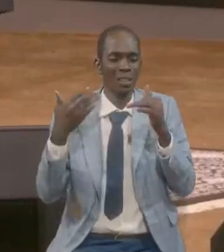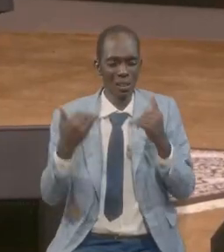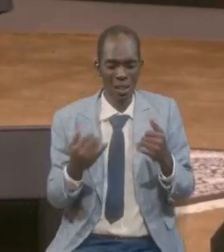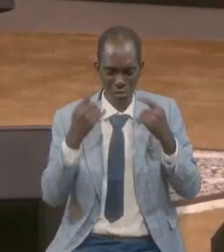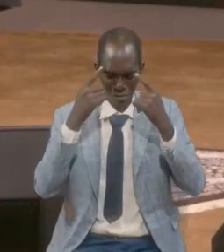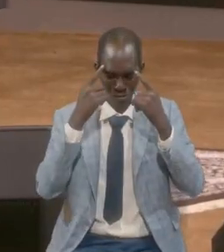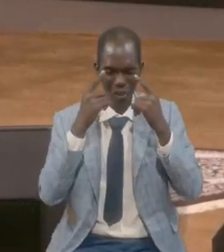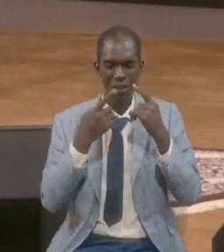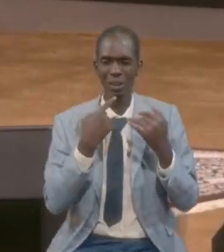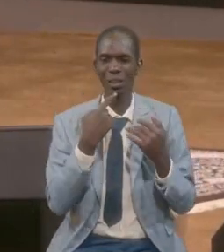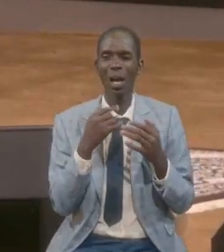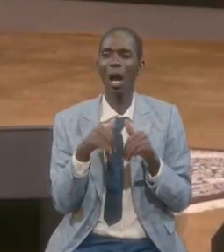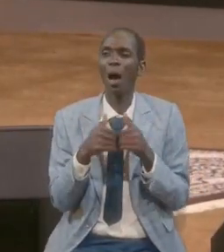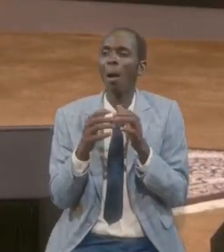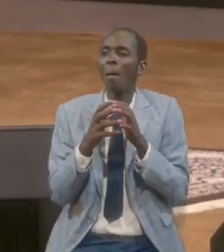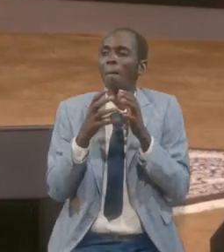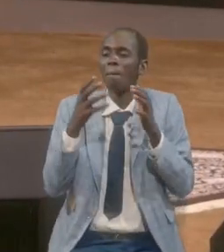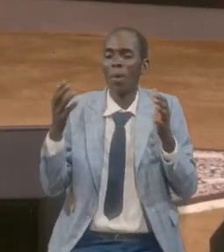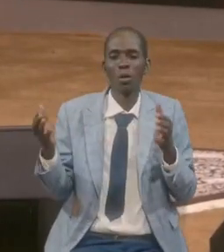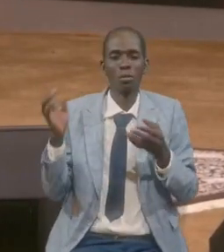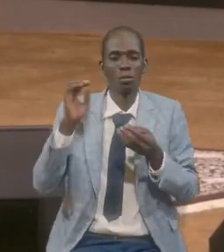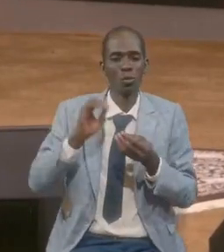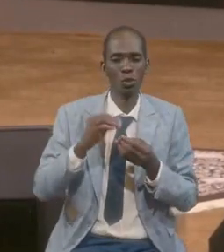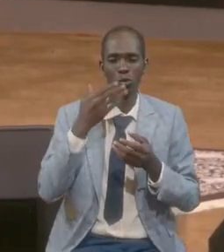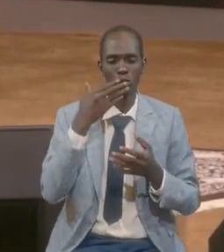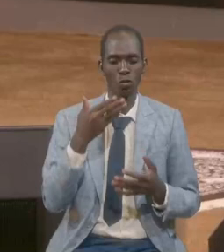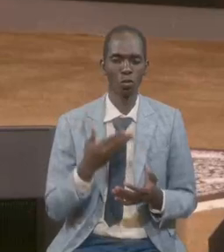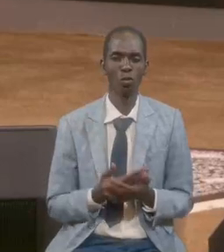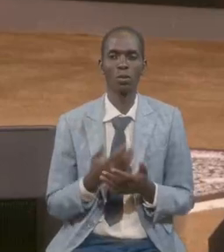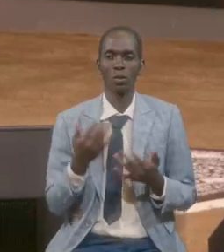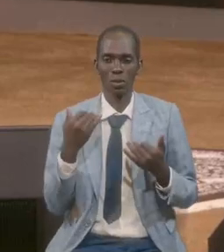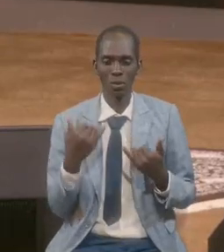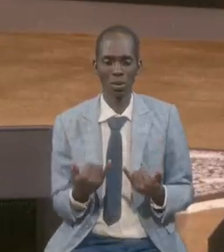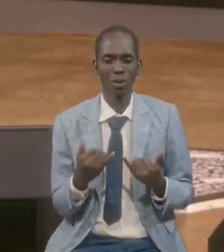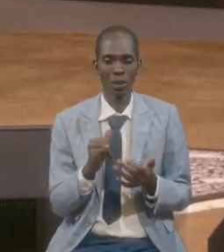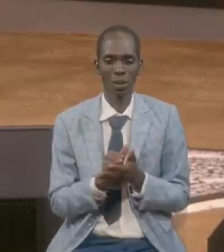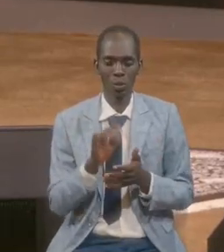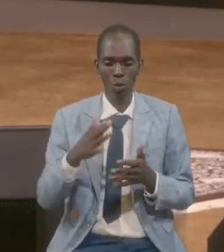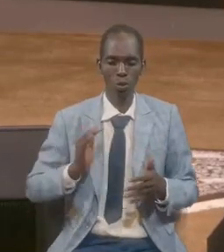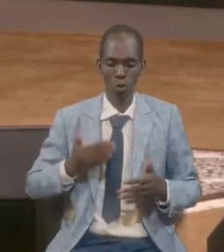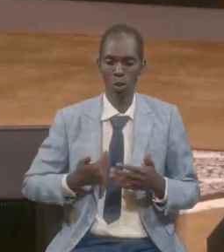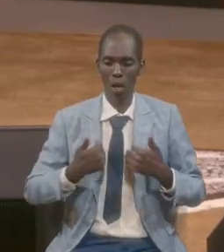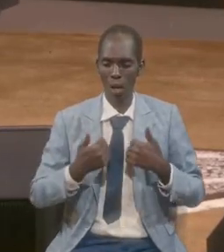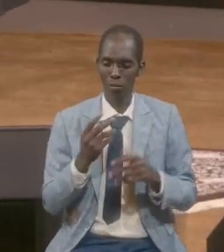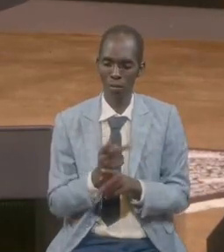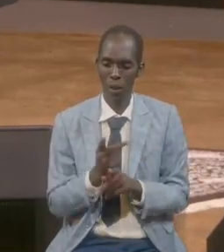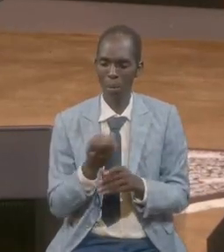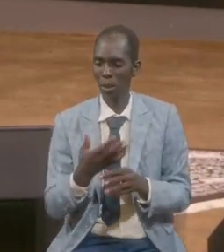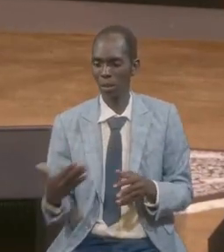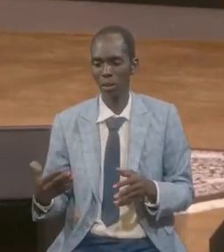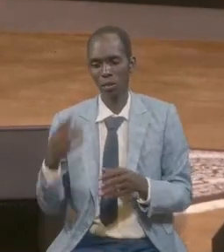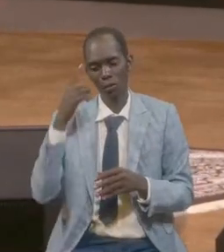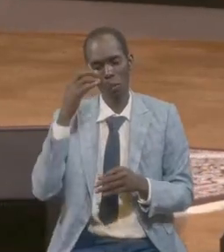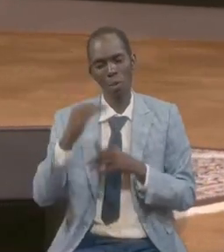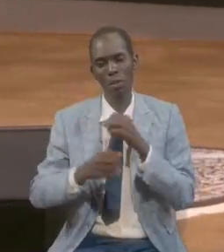que mon âme, tu as beaucoup de biens en réserve pour plusieurs années. Repose-toi, mange, bois et réjouis-toi.